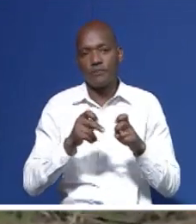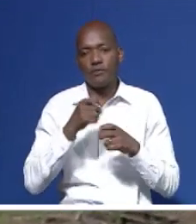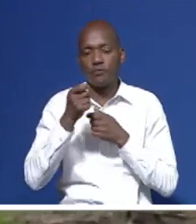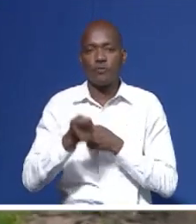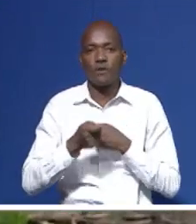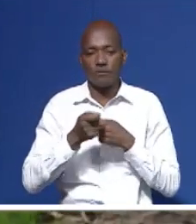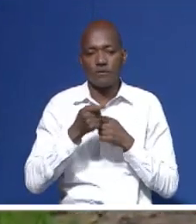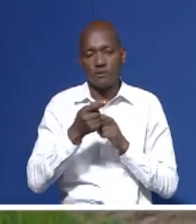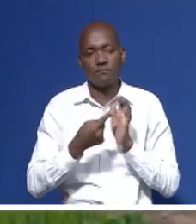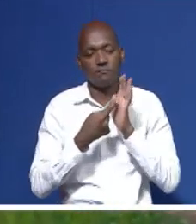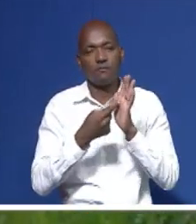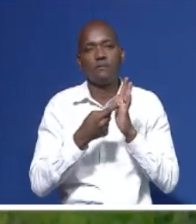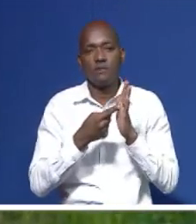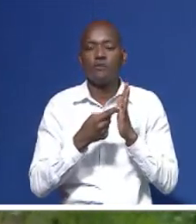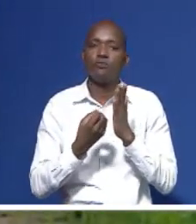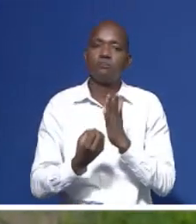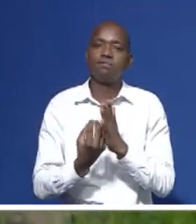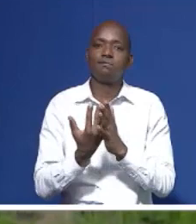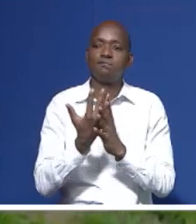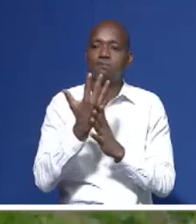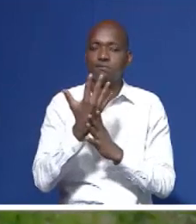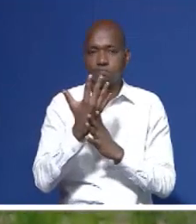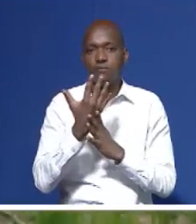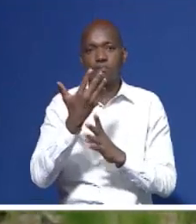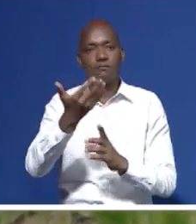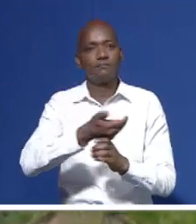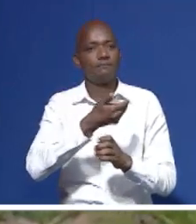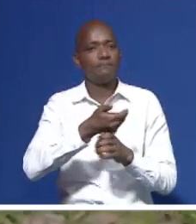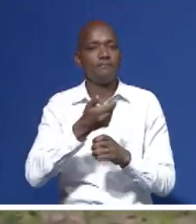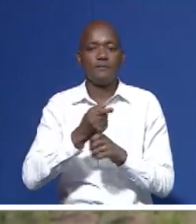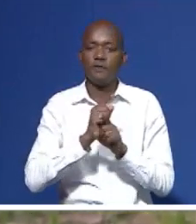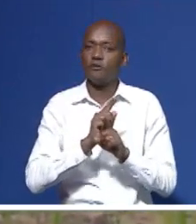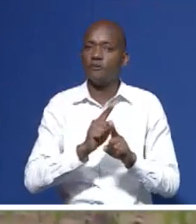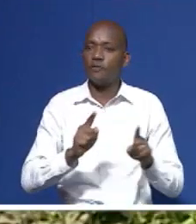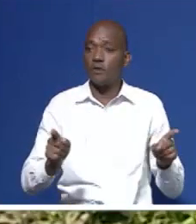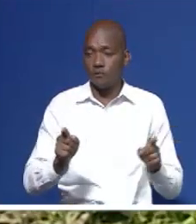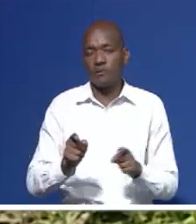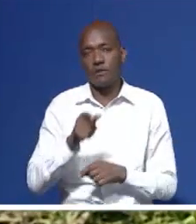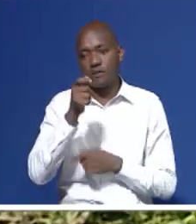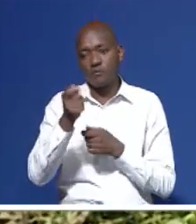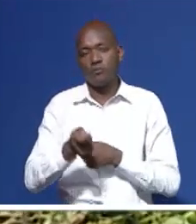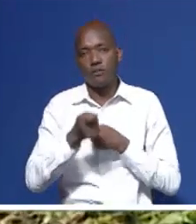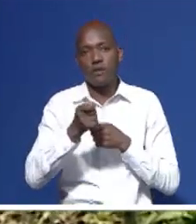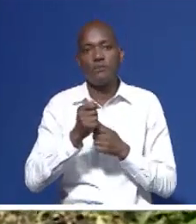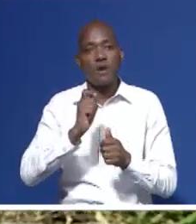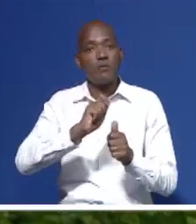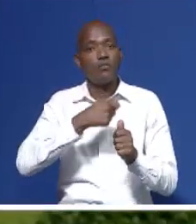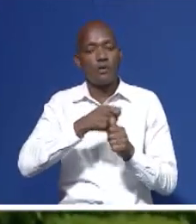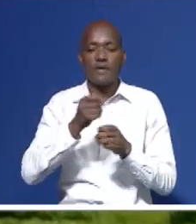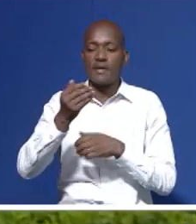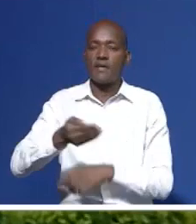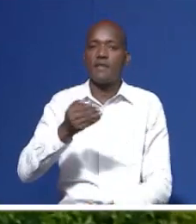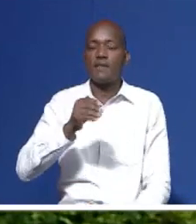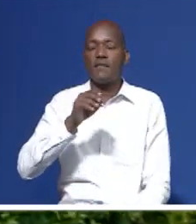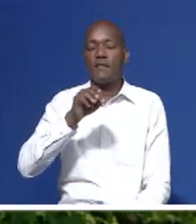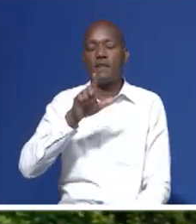na uzalishaji wa mazao kwa wakulima. Lakini tofauti na matarajio ya wakulima wa zao la mpunga katika kijiji cha Lukenge, kata